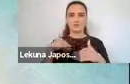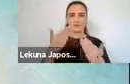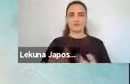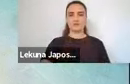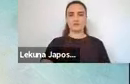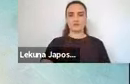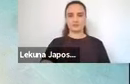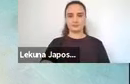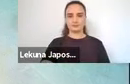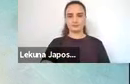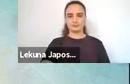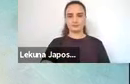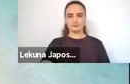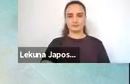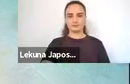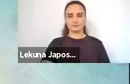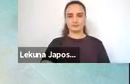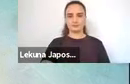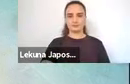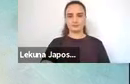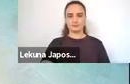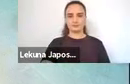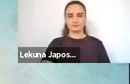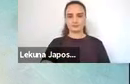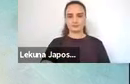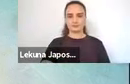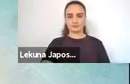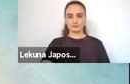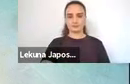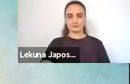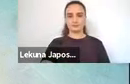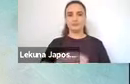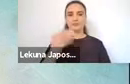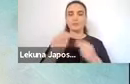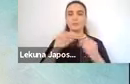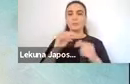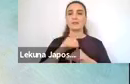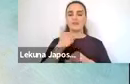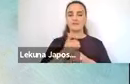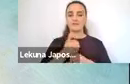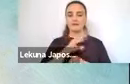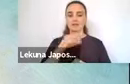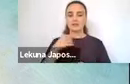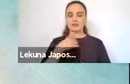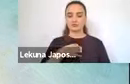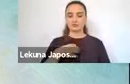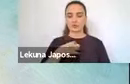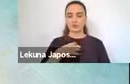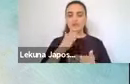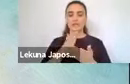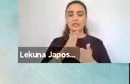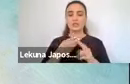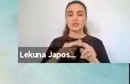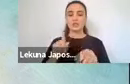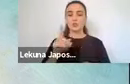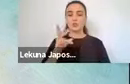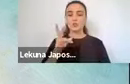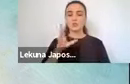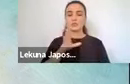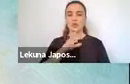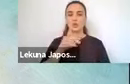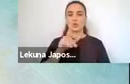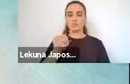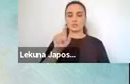ხო? თამაშის მთავარი და ყველაზე მნიშვნელოვანი კომპონენტი არის სწორედ ის, რომ ეს უნდა იყოს